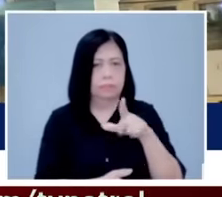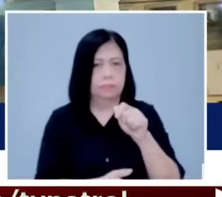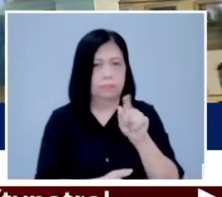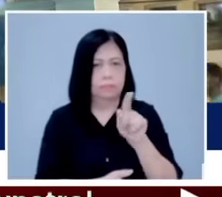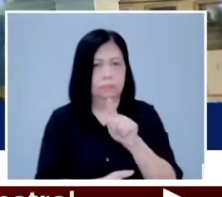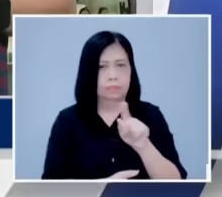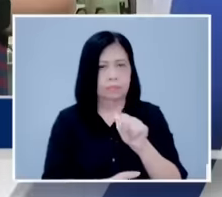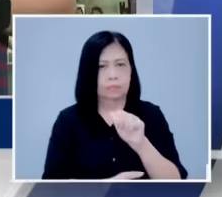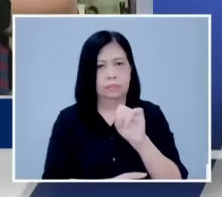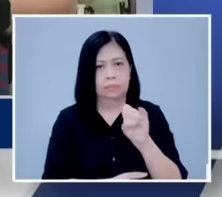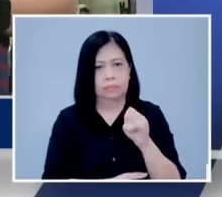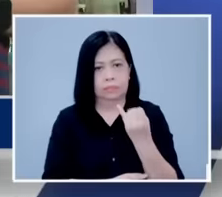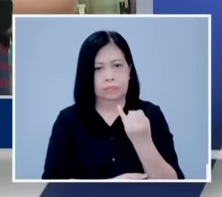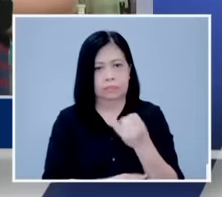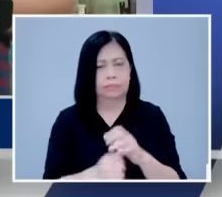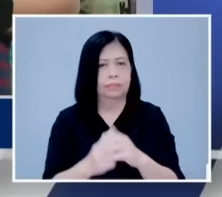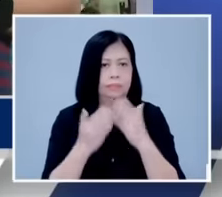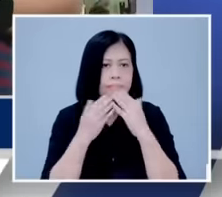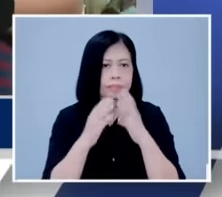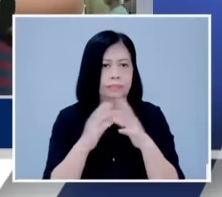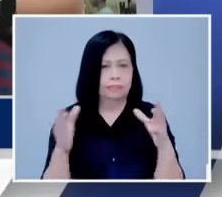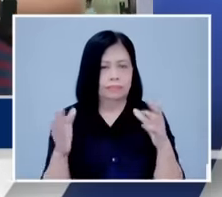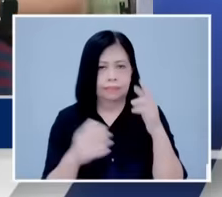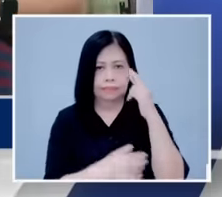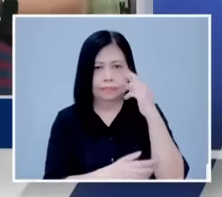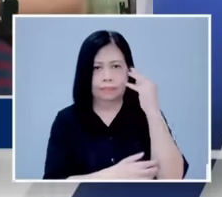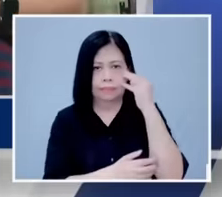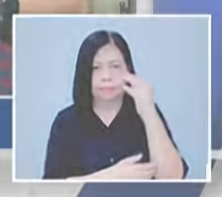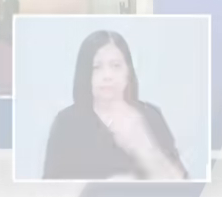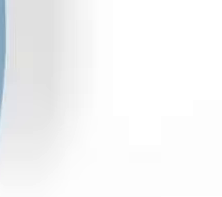Bernadette. Maraming salamat, Robert Mano.